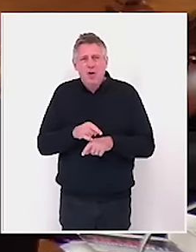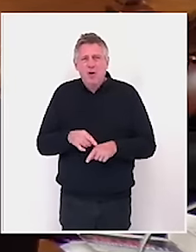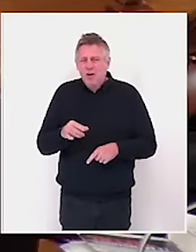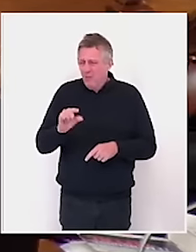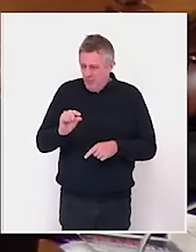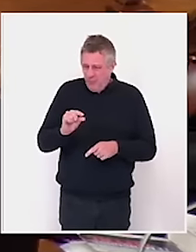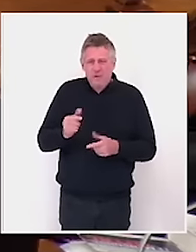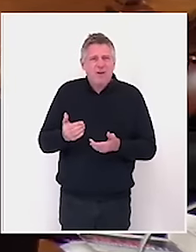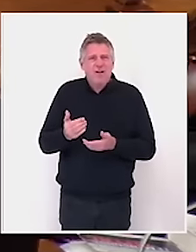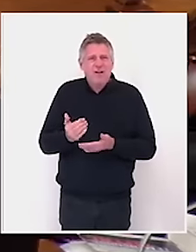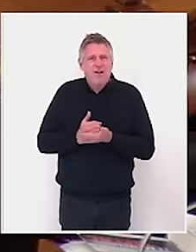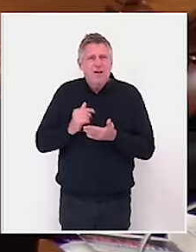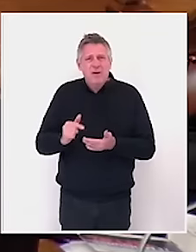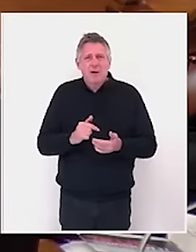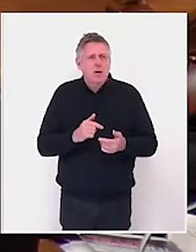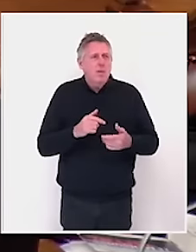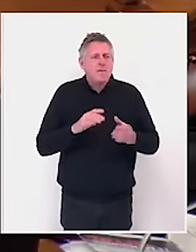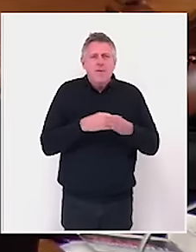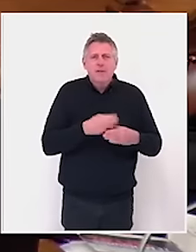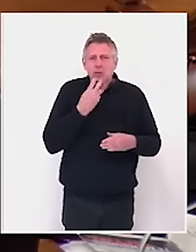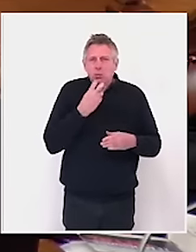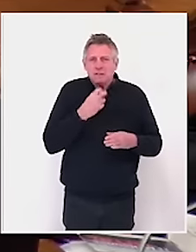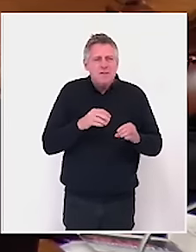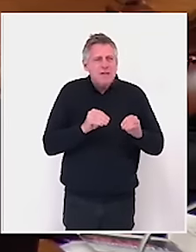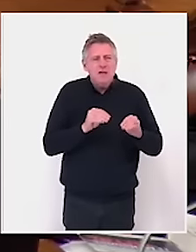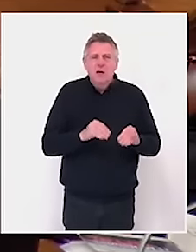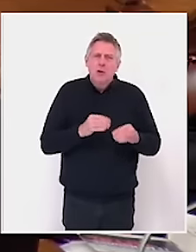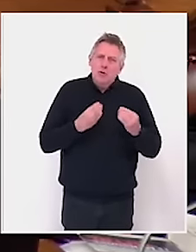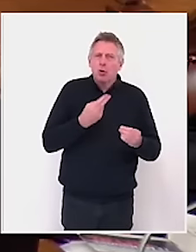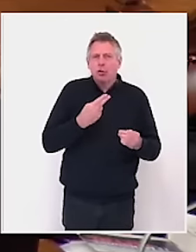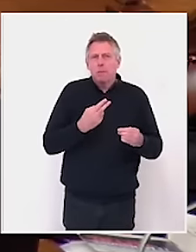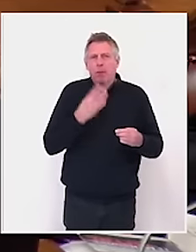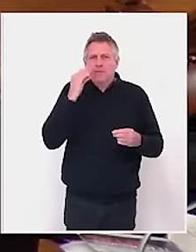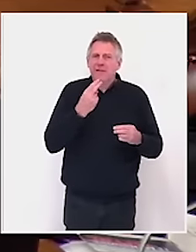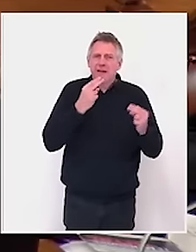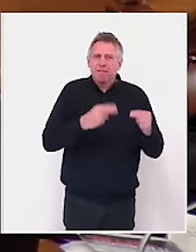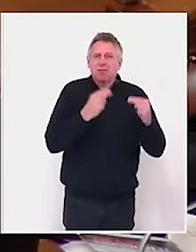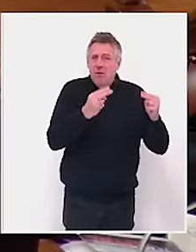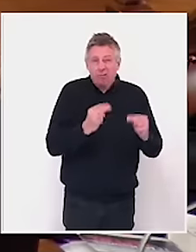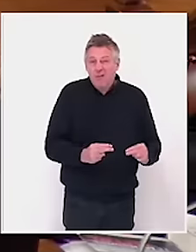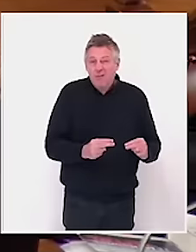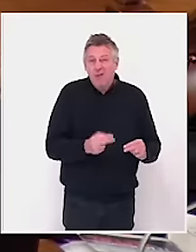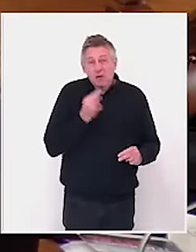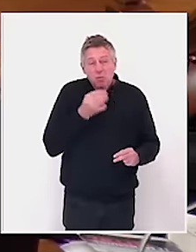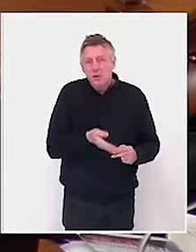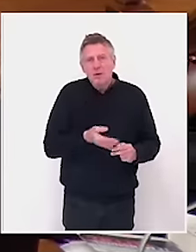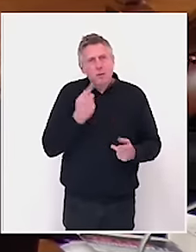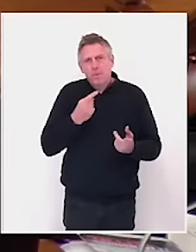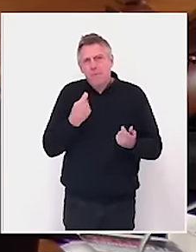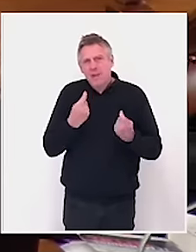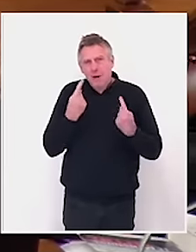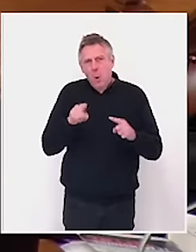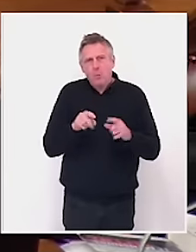qui est en plus une formation civique, c'est même pas des formations qualifiantes ou professionnelles. Donc on est en désaccord avec ça. Et nous, on pense que ça pourrait